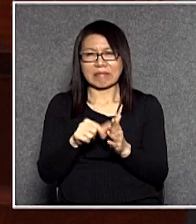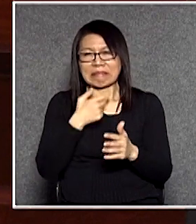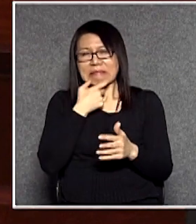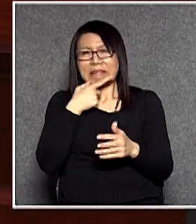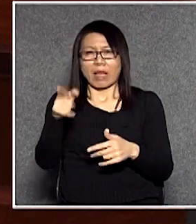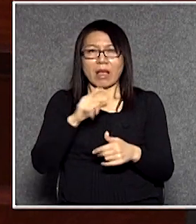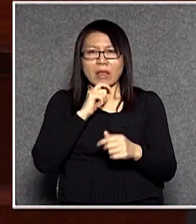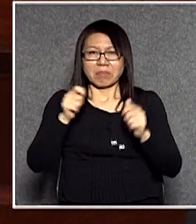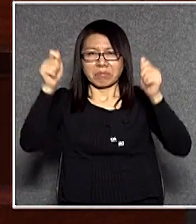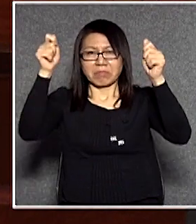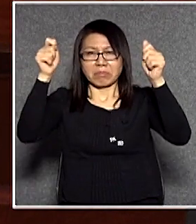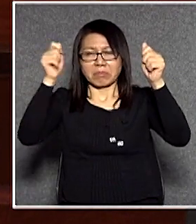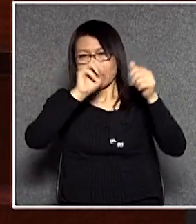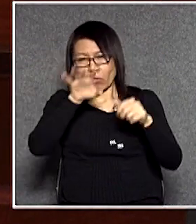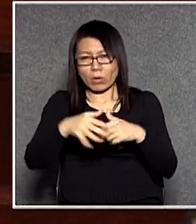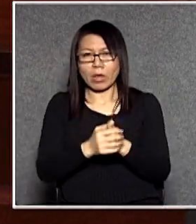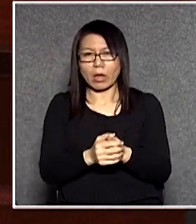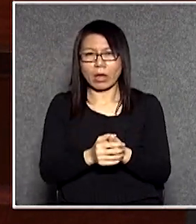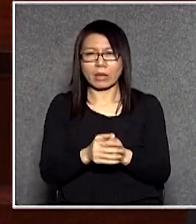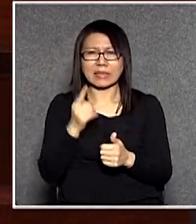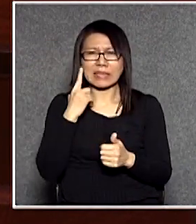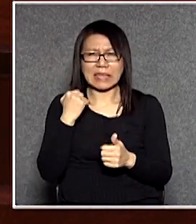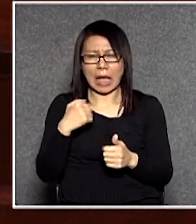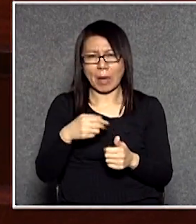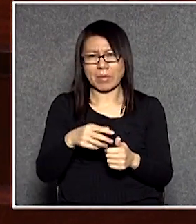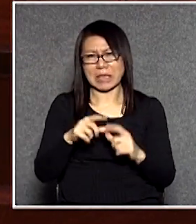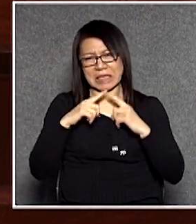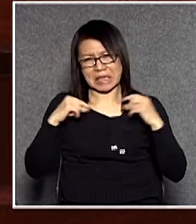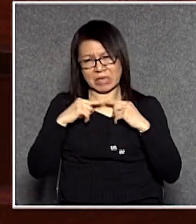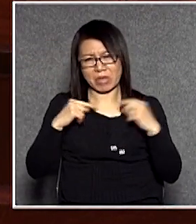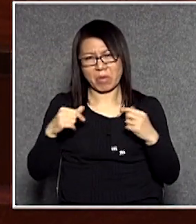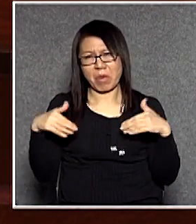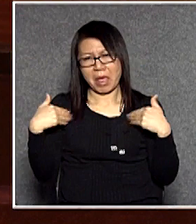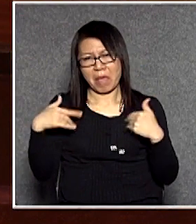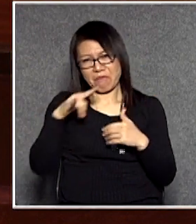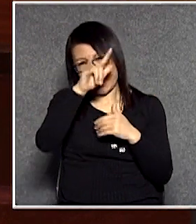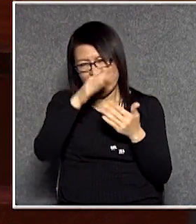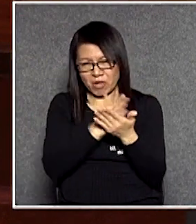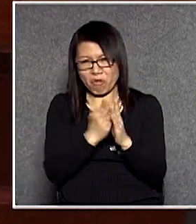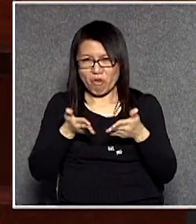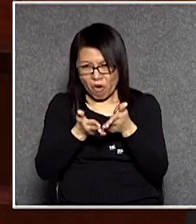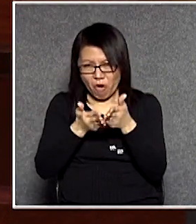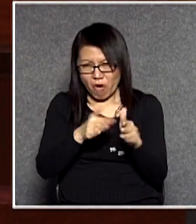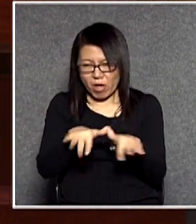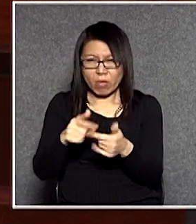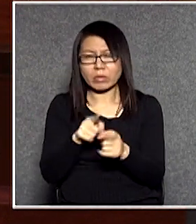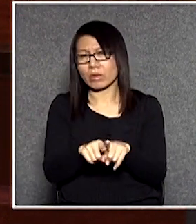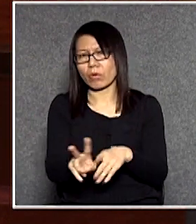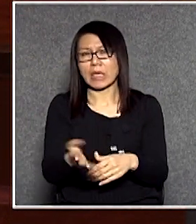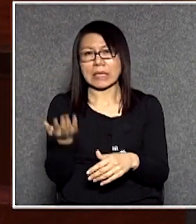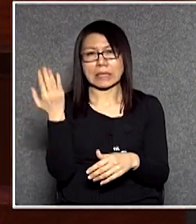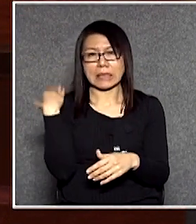高舉嗰啲牌話，呢個貪增貪盡海陸空，大佬你自己都有份，係咪？我一位前黨